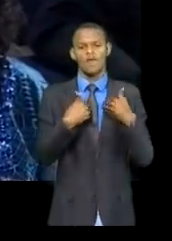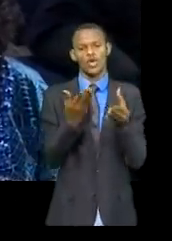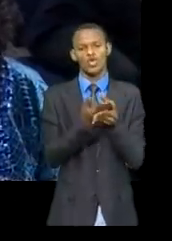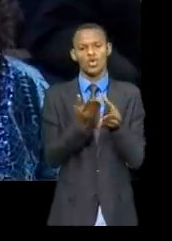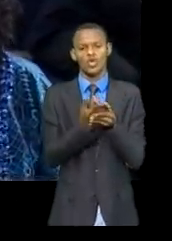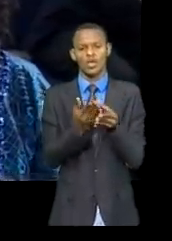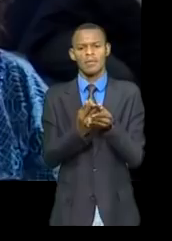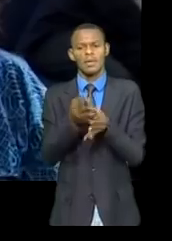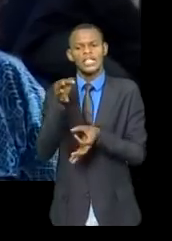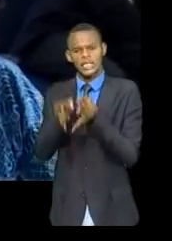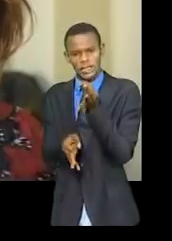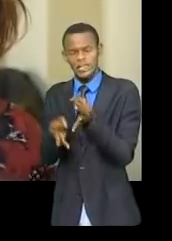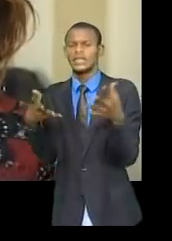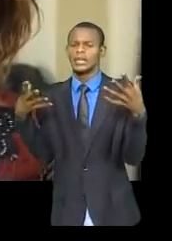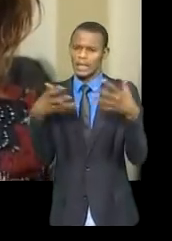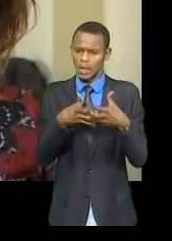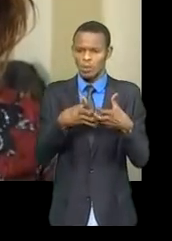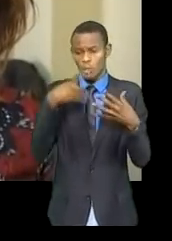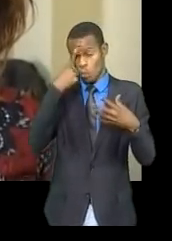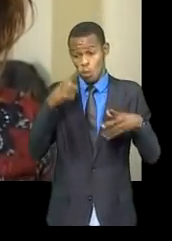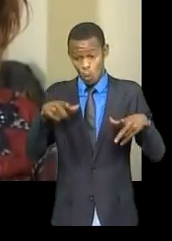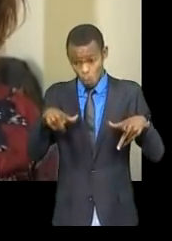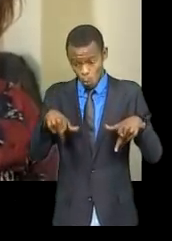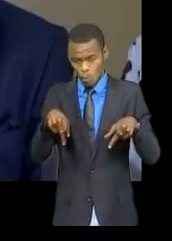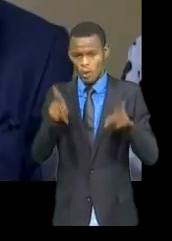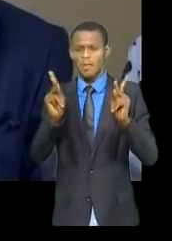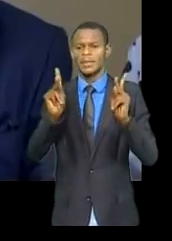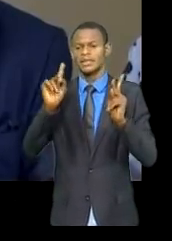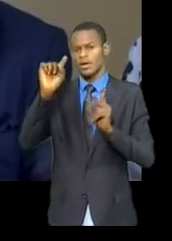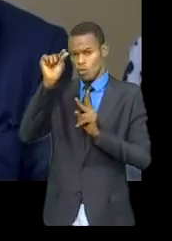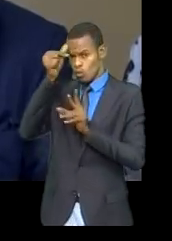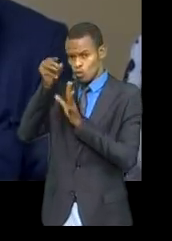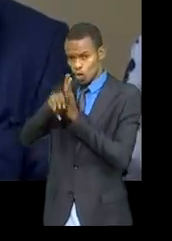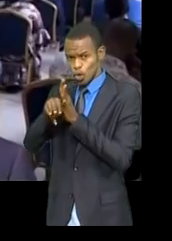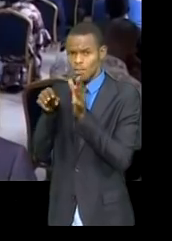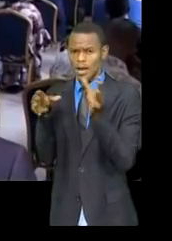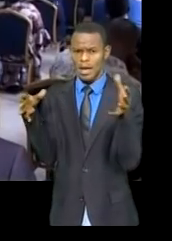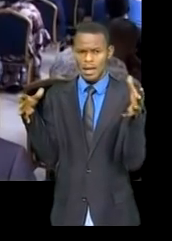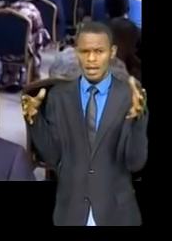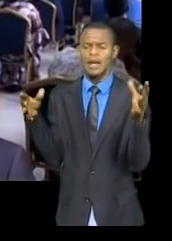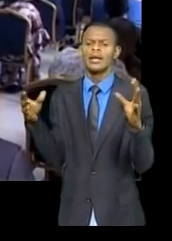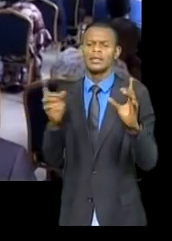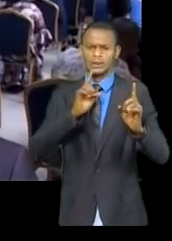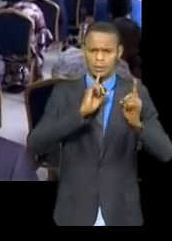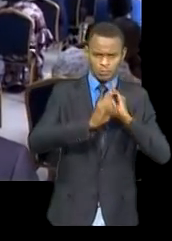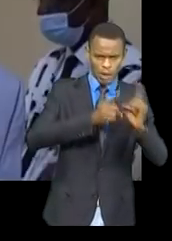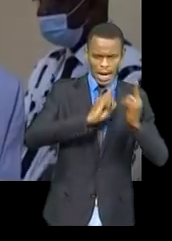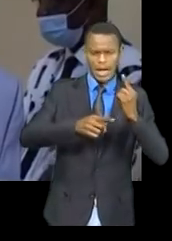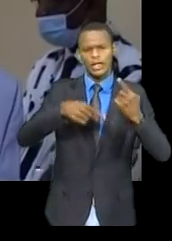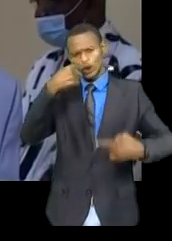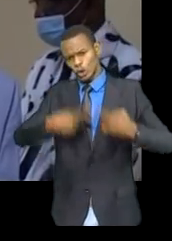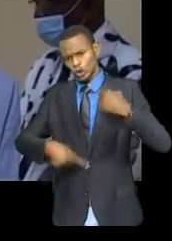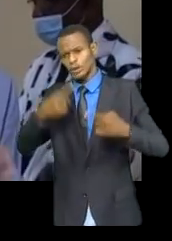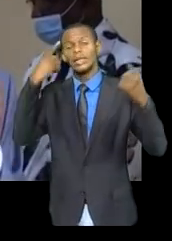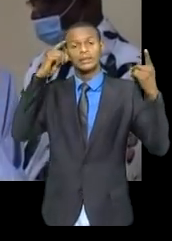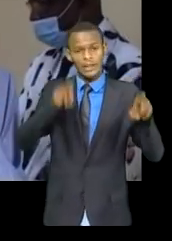CCN, SC et pour un dialogue structurel entre le gouvernement et la société civile. Plusieurs messages d'encouragement et d'espoir